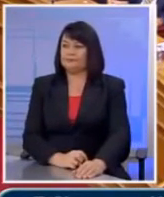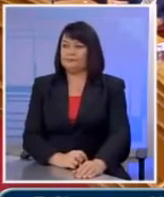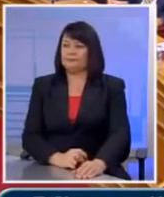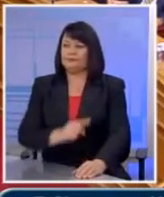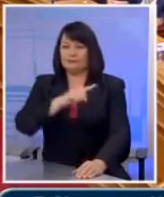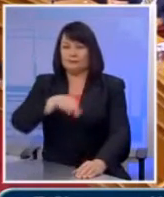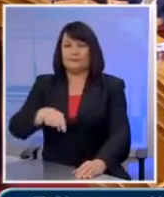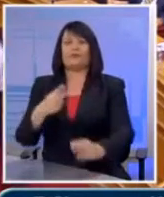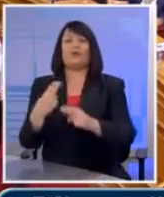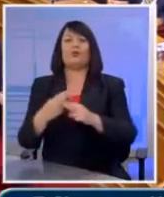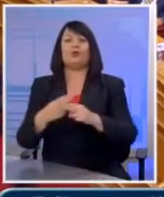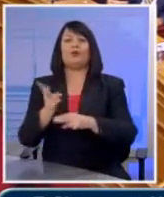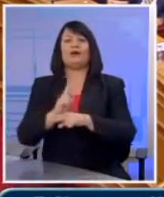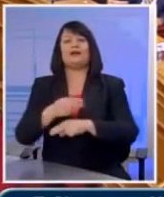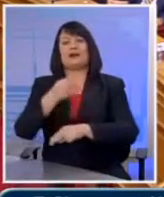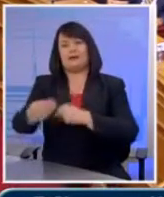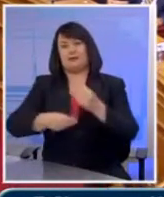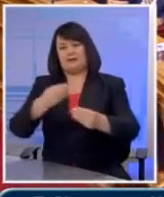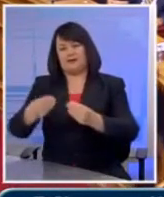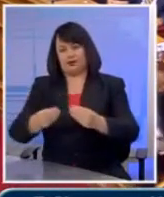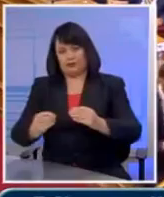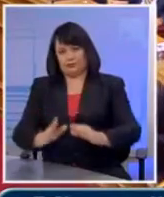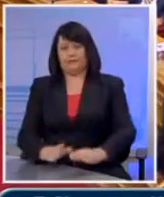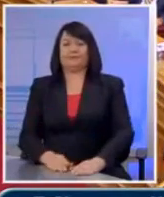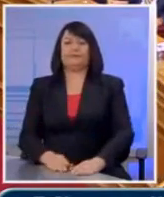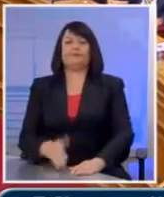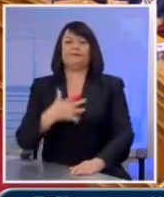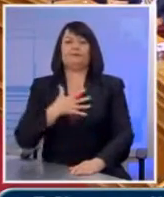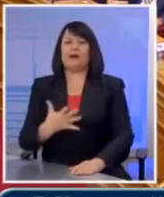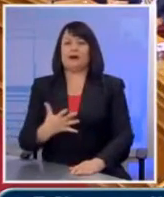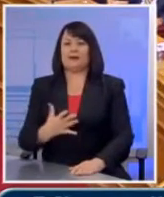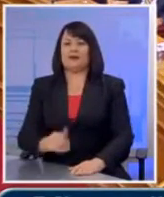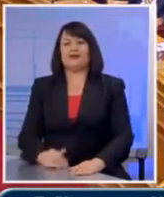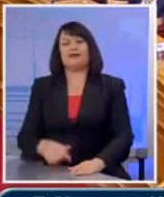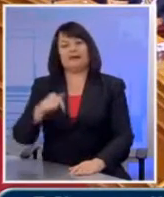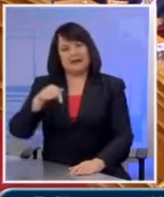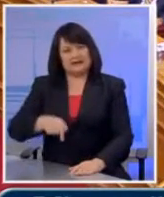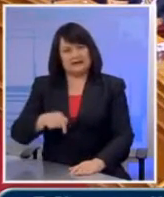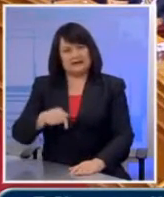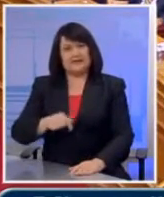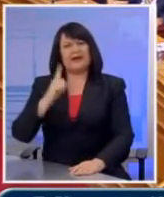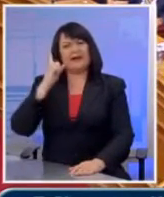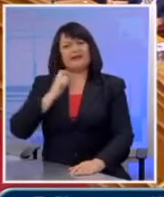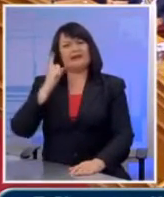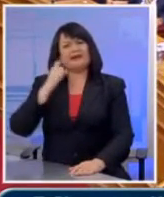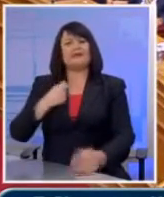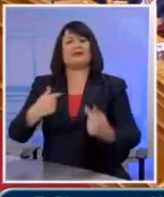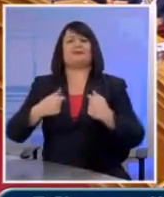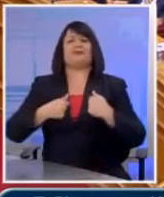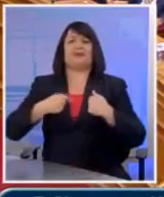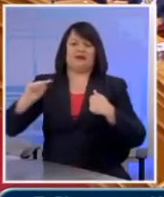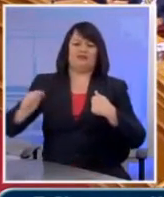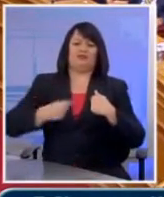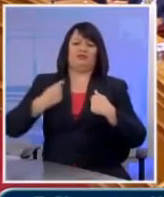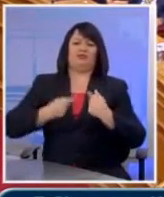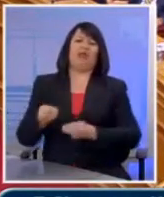πολύτιμα έγγραφα για τους συναδέλφους. Αγαπητοί συναδέλφοι, έγιναν και σήμερα οι γνωστές αναφορές στοχοποίησης και